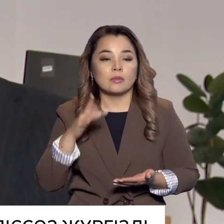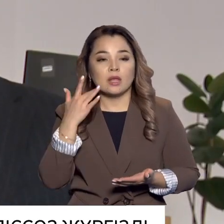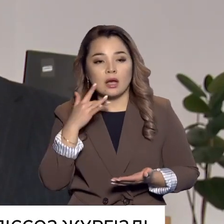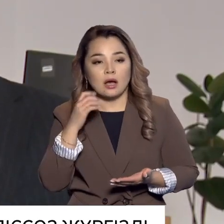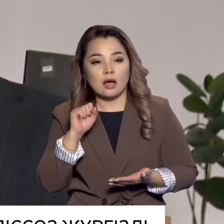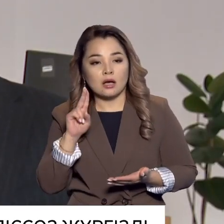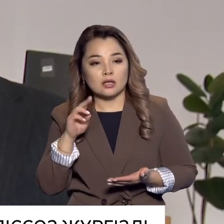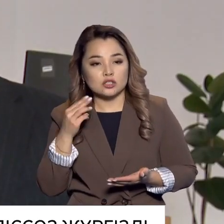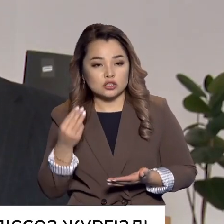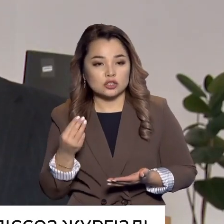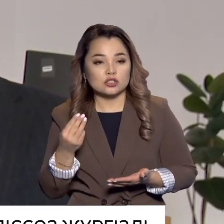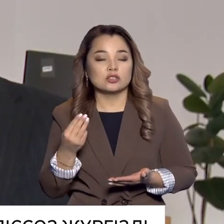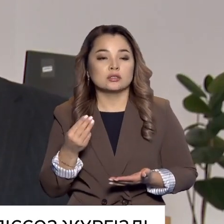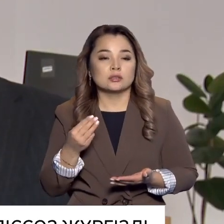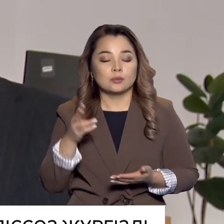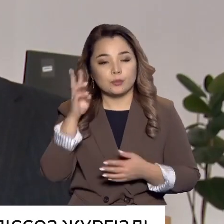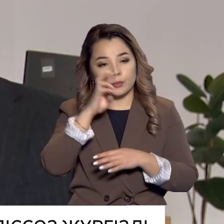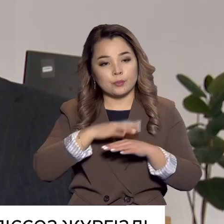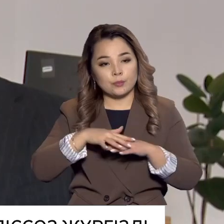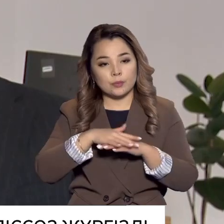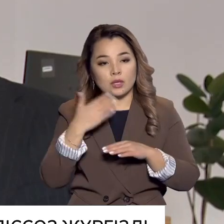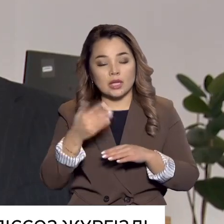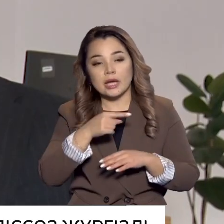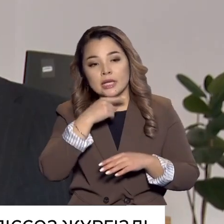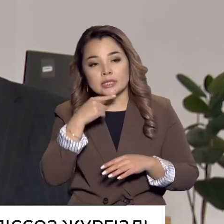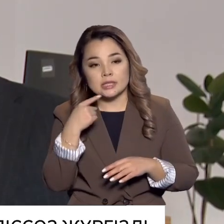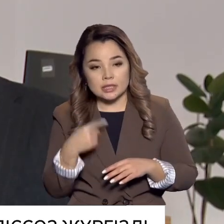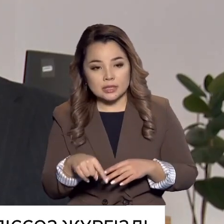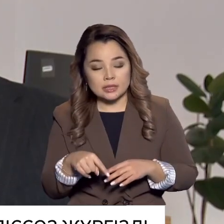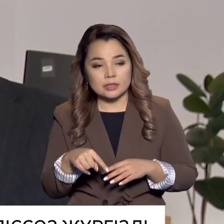АКШ мемлекеті, Ресей,